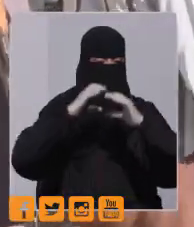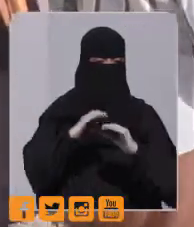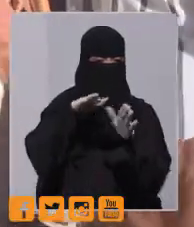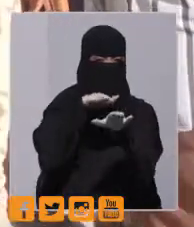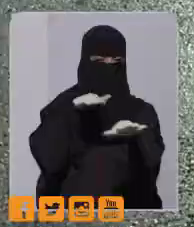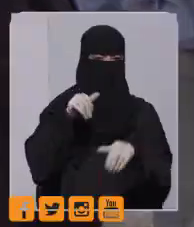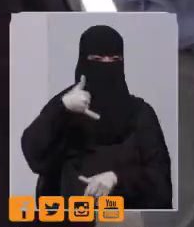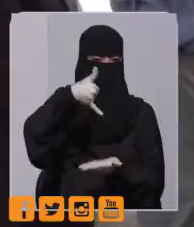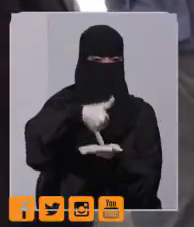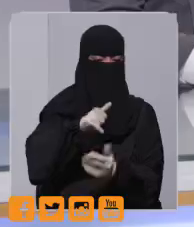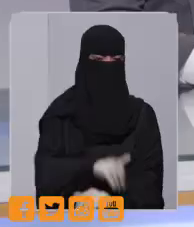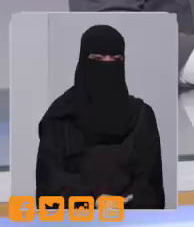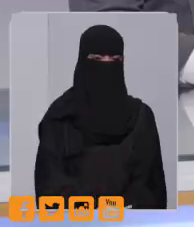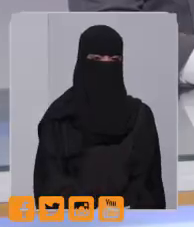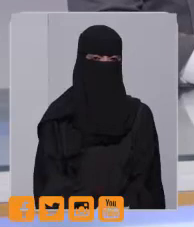المدينه